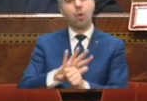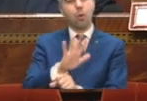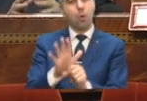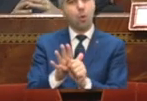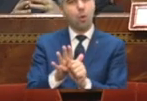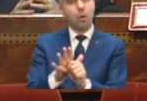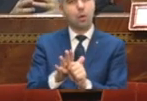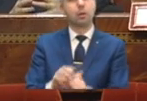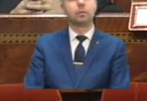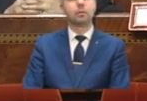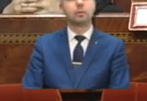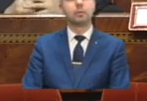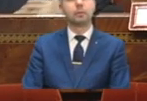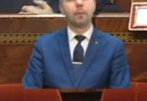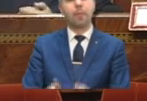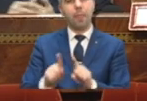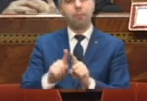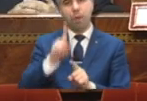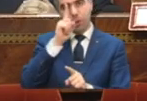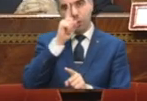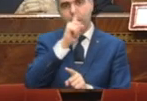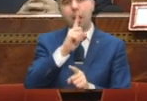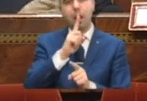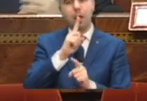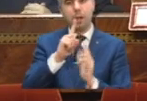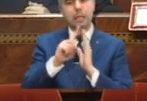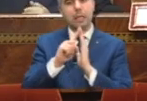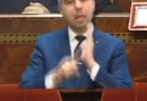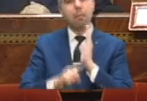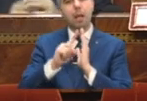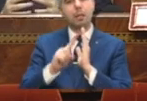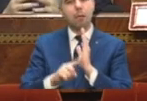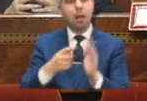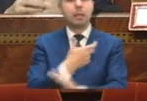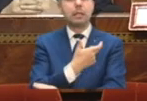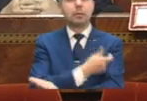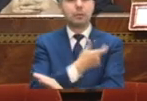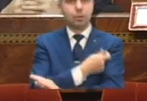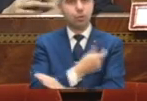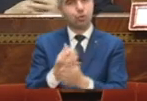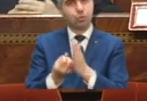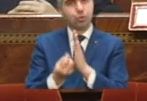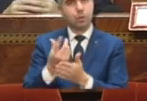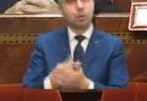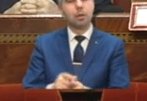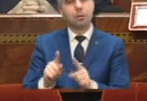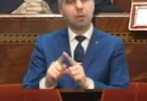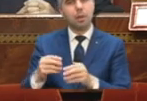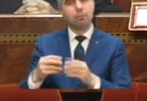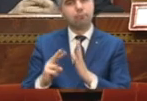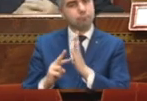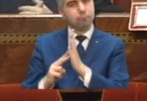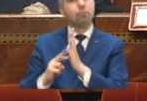كوفيد-19. نتمنى أنه في الأيام والأسابيع القادمة مع التلقيح أن الأنشطة ترجع